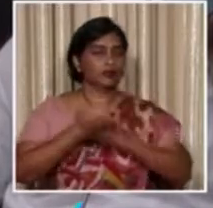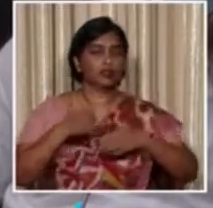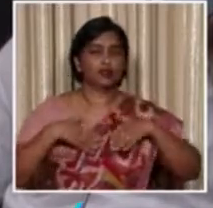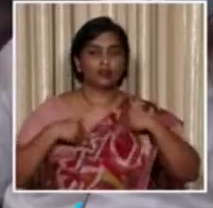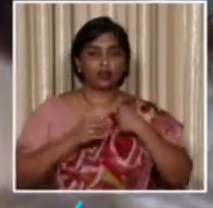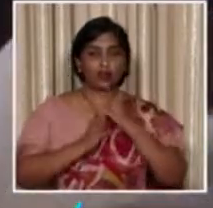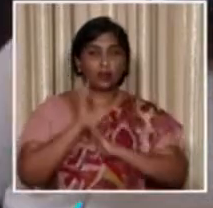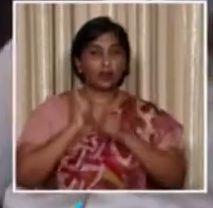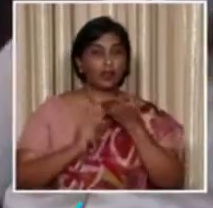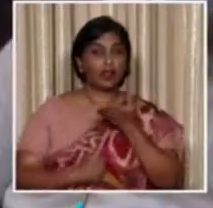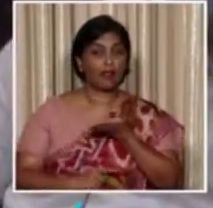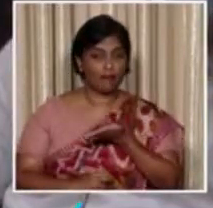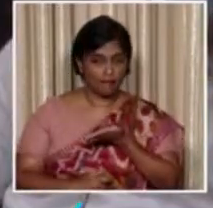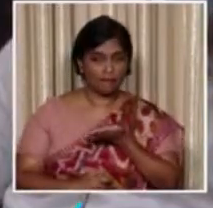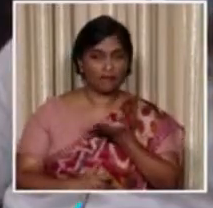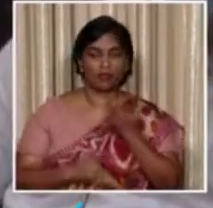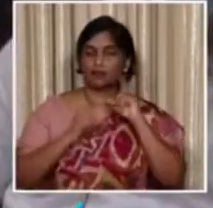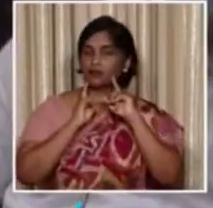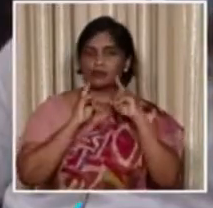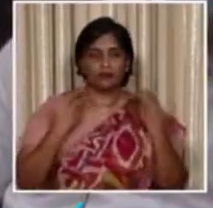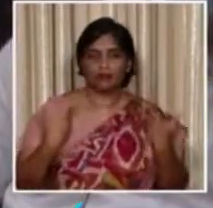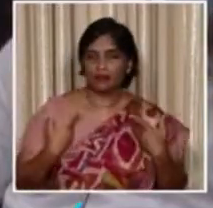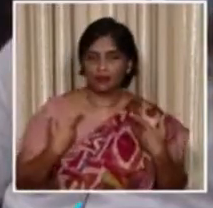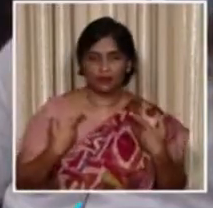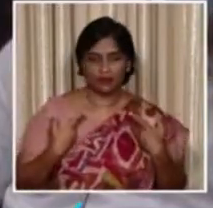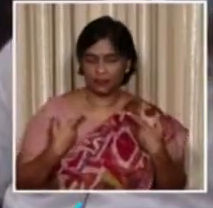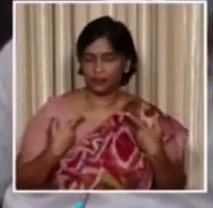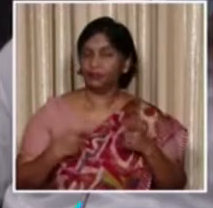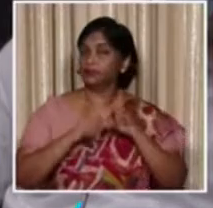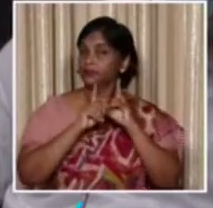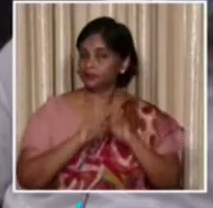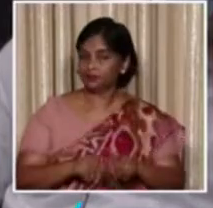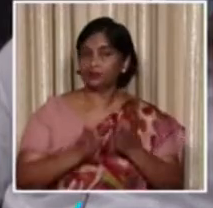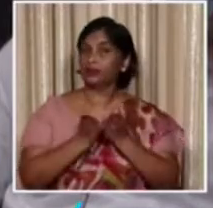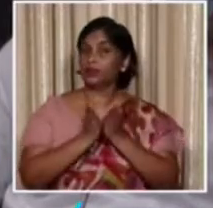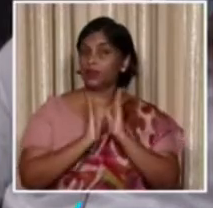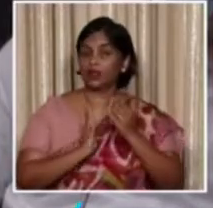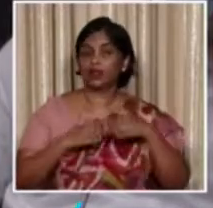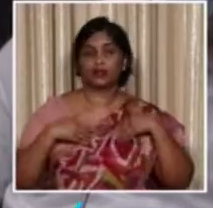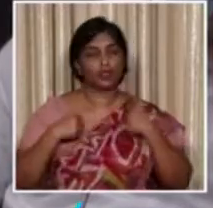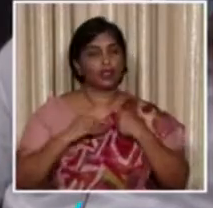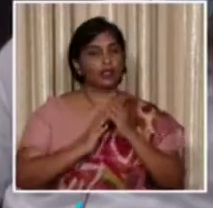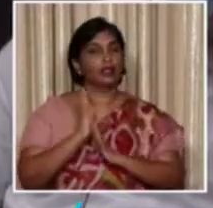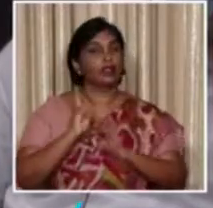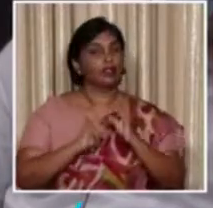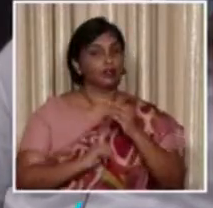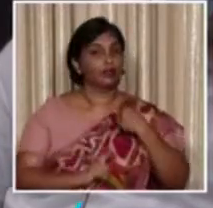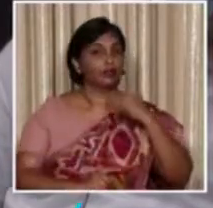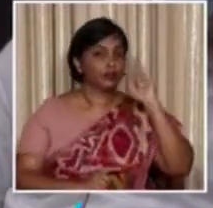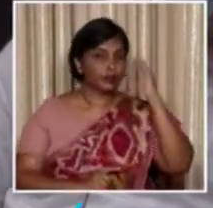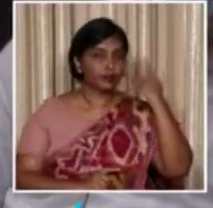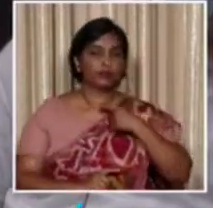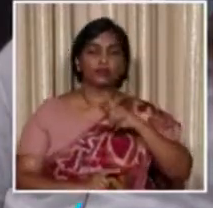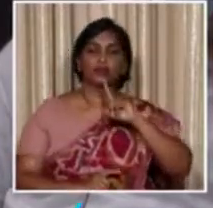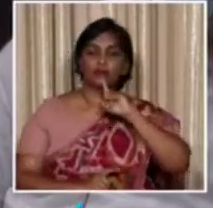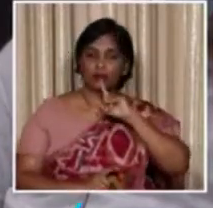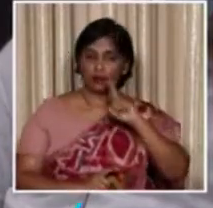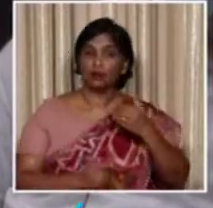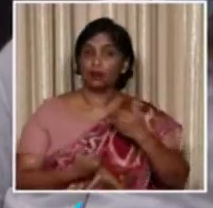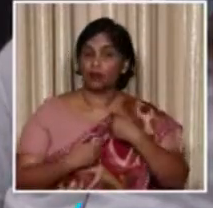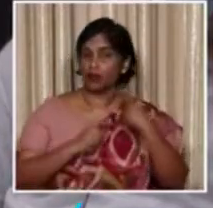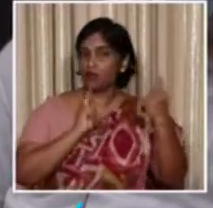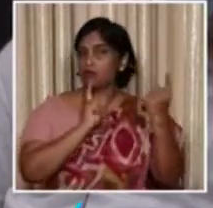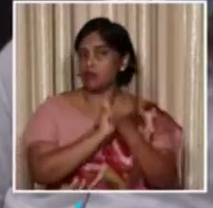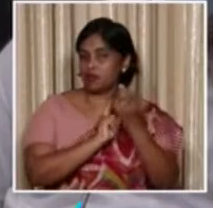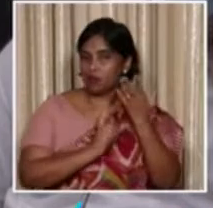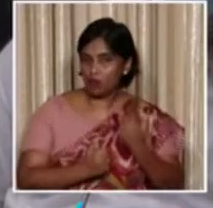අමාත්‍යංශයේ තියෙනවද කියලාවත් කියන්න පුළුවන්කමක් නැහැ. ඒ වගේම ඉන්දියාවේ සෞඛ්‍ය අමාත්‍යවරයාට මම විශේෂයෙන්ම දැනුම් දීලා මට හම්බෙන්න